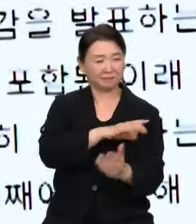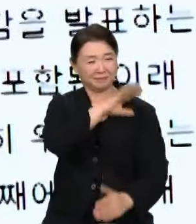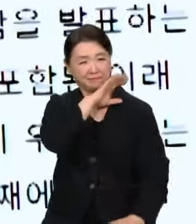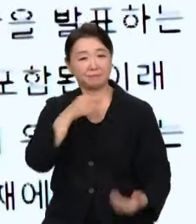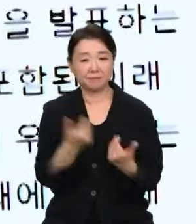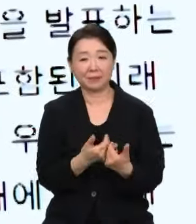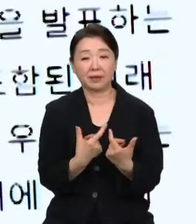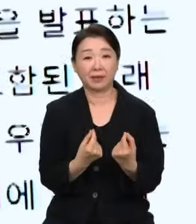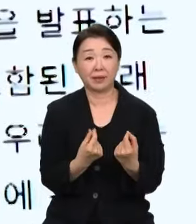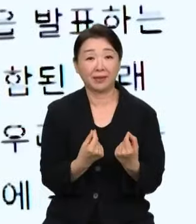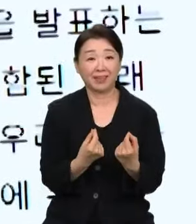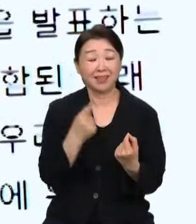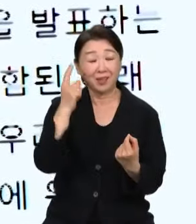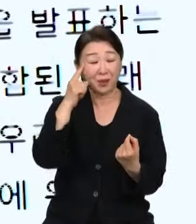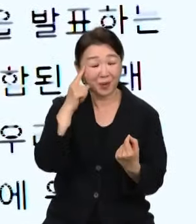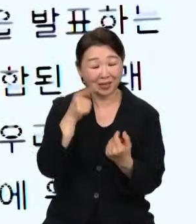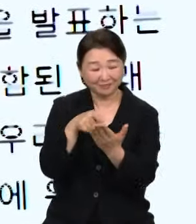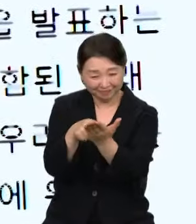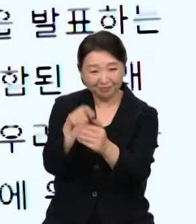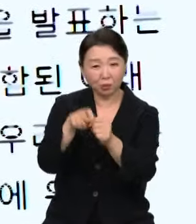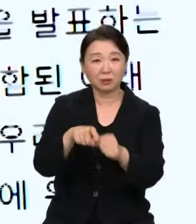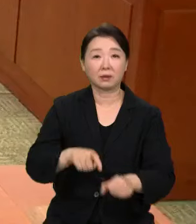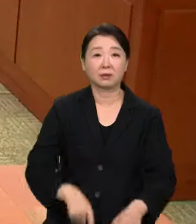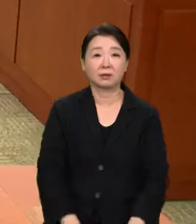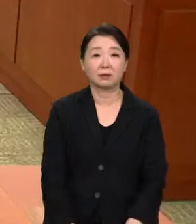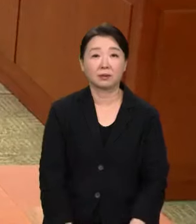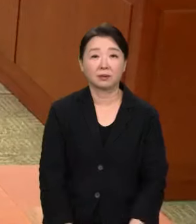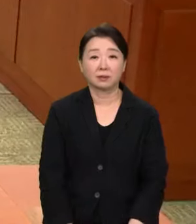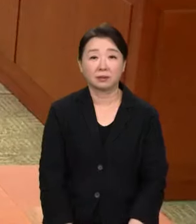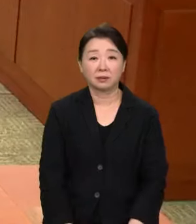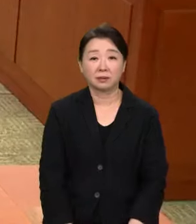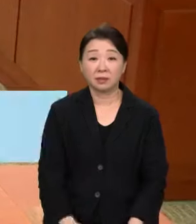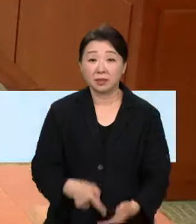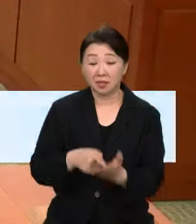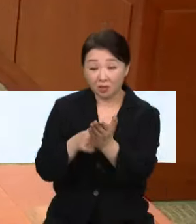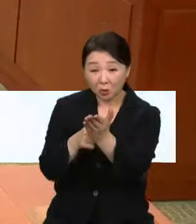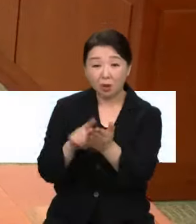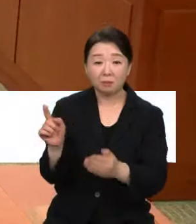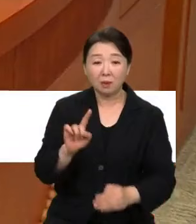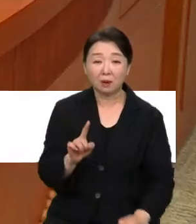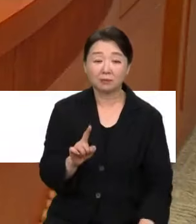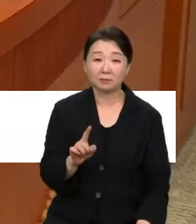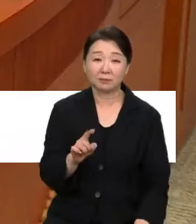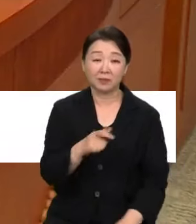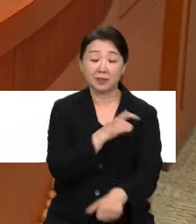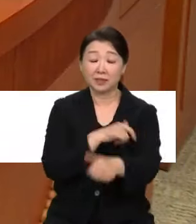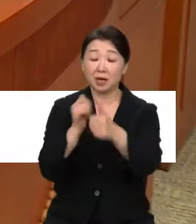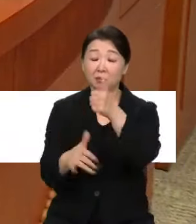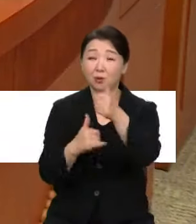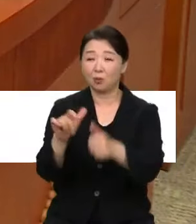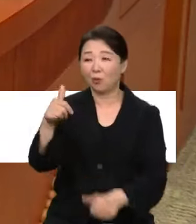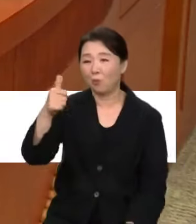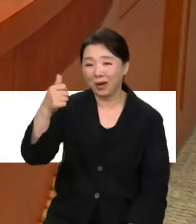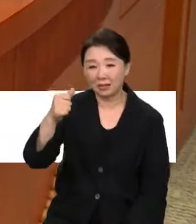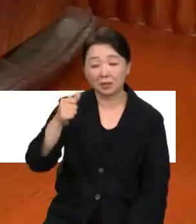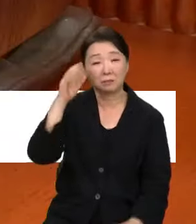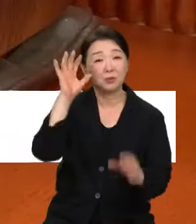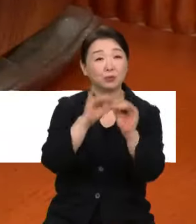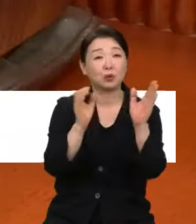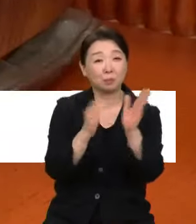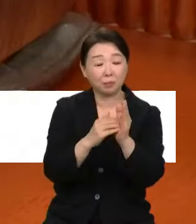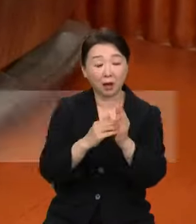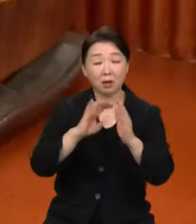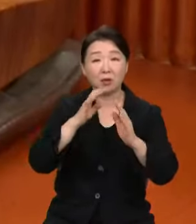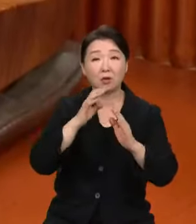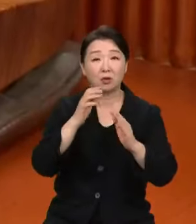반대한다고 청원 취지를 밝히고 있습니다이 청원은 상임 회부 조건인 5만 명 이상의 동의를 충족해 국회